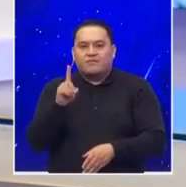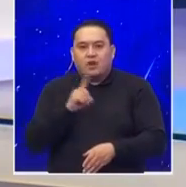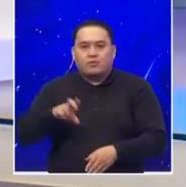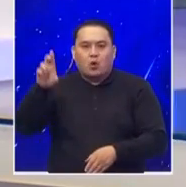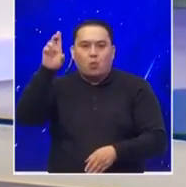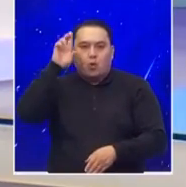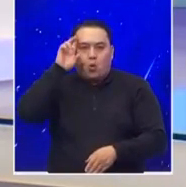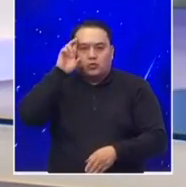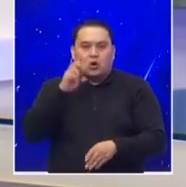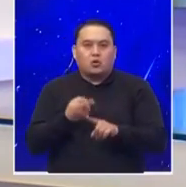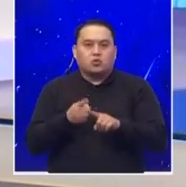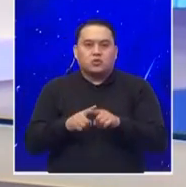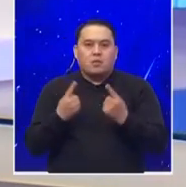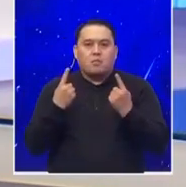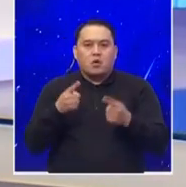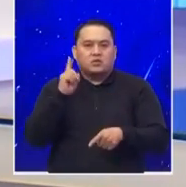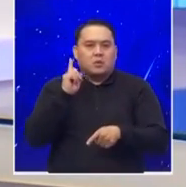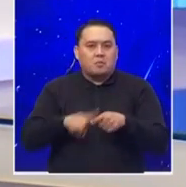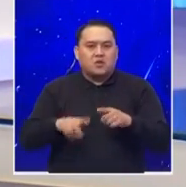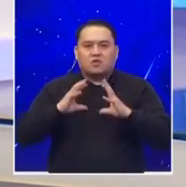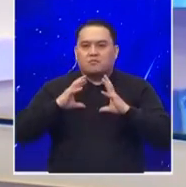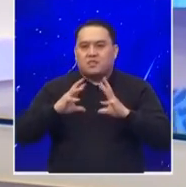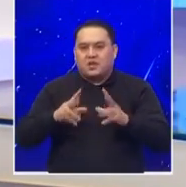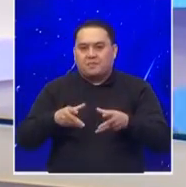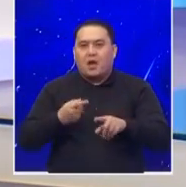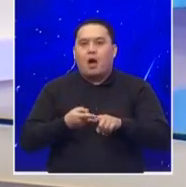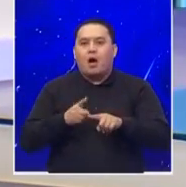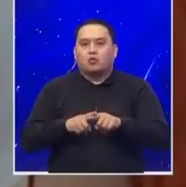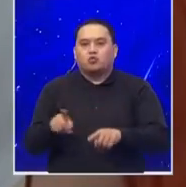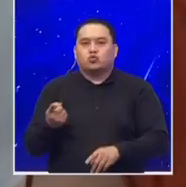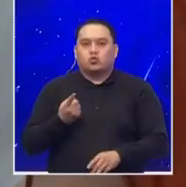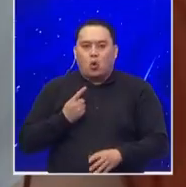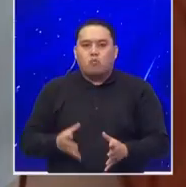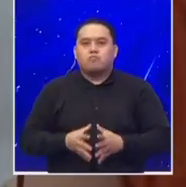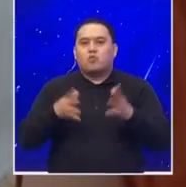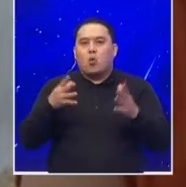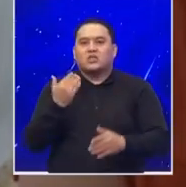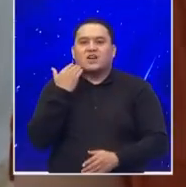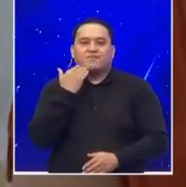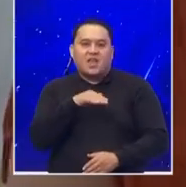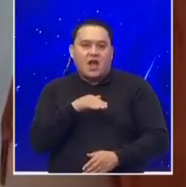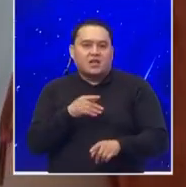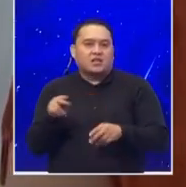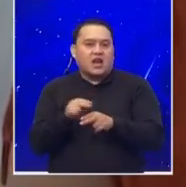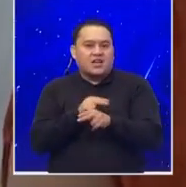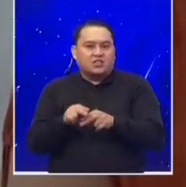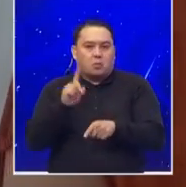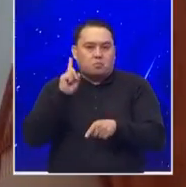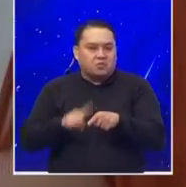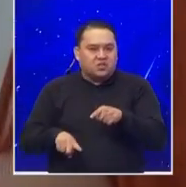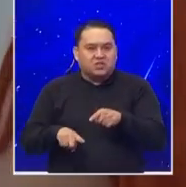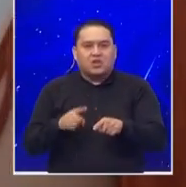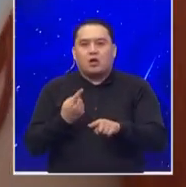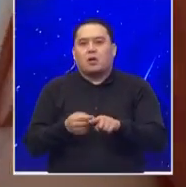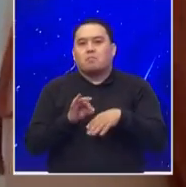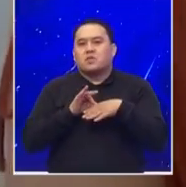еврейским государством, стала одной из самых быстрых в мире. От нее ждут большого эффекта еще и потому, что